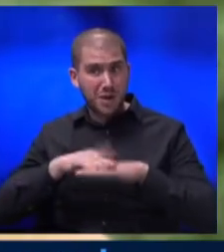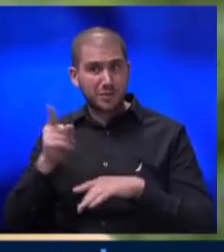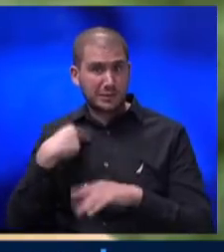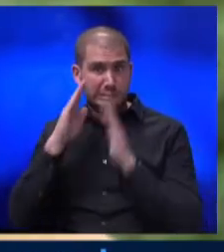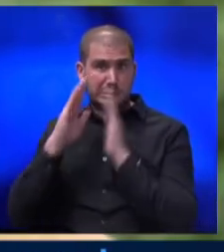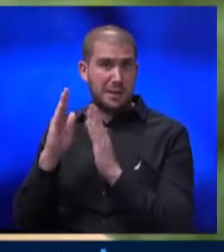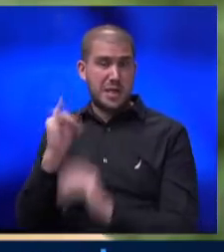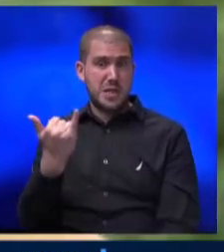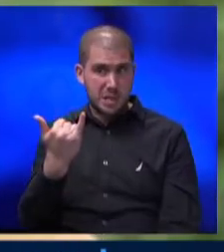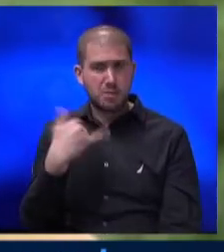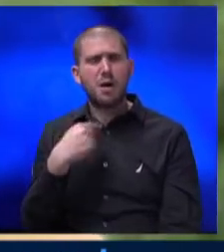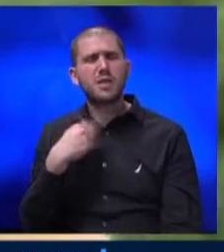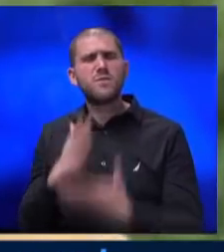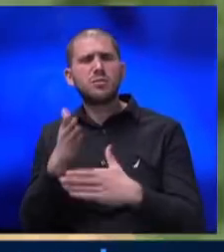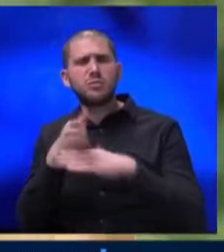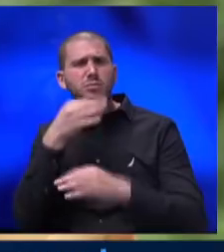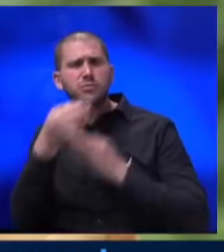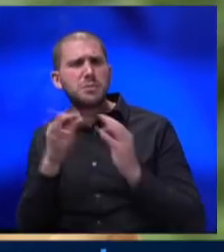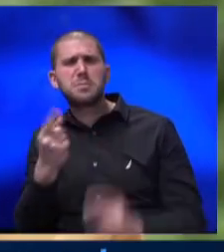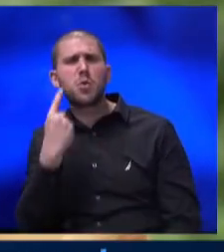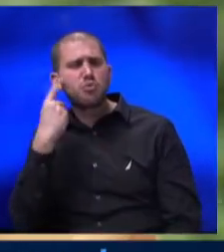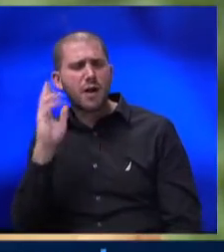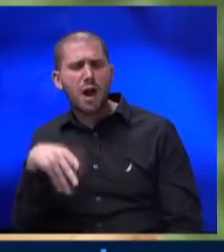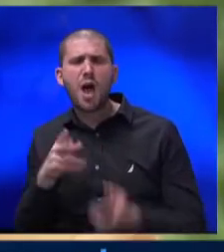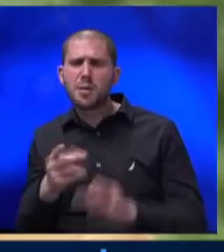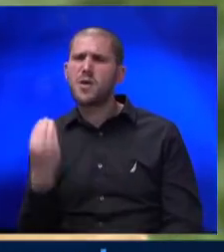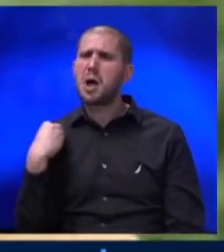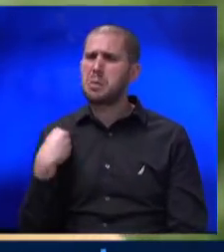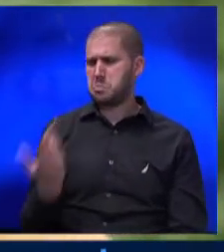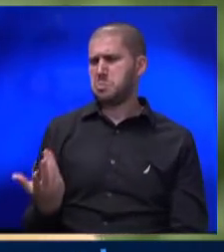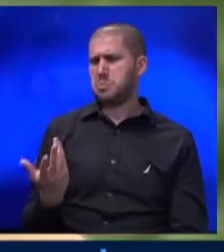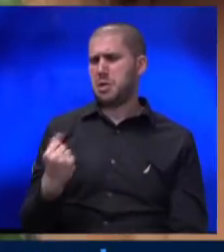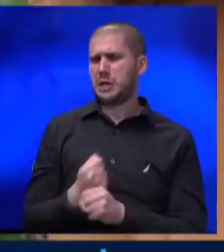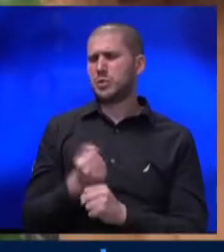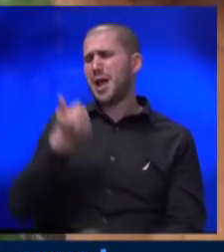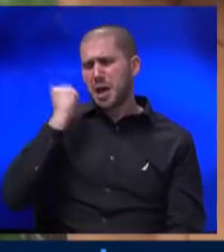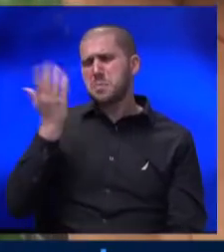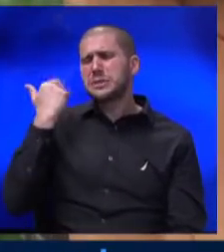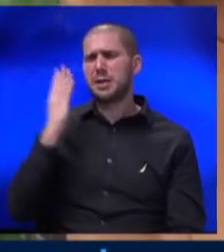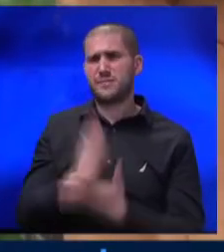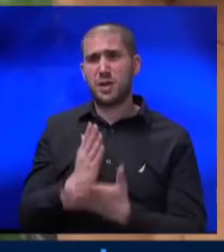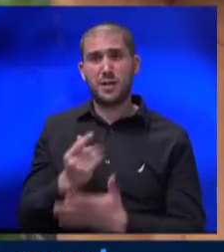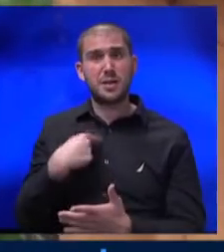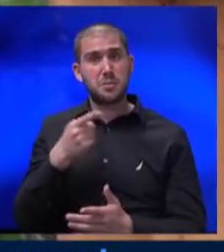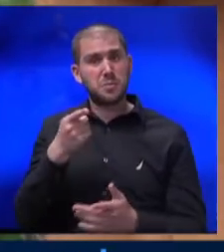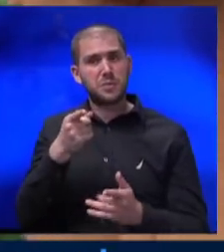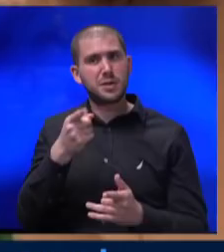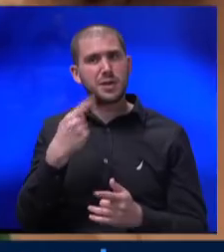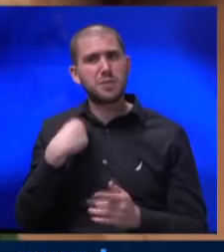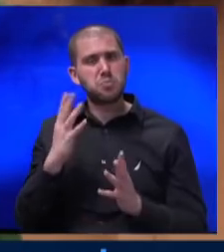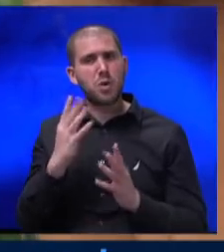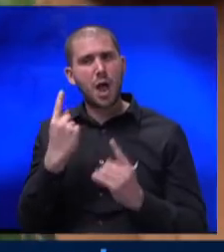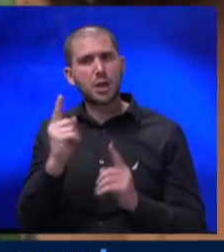עליו, ואני נכנסתי ושאלתי אותו מה הוא אומר על הקפאה, ואז הוא אמר לי, מה זאת אומרת לעשות אתמול? אני מאוד אחת כזאת